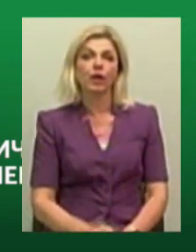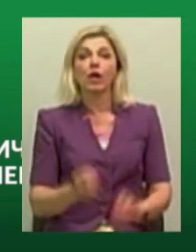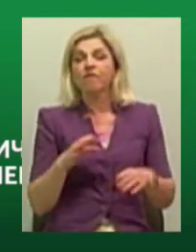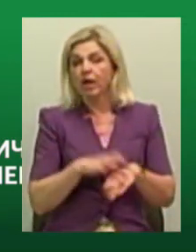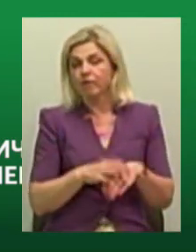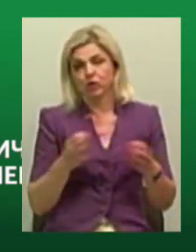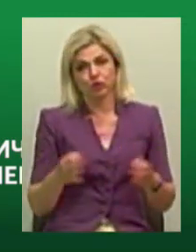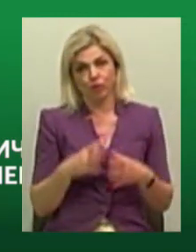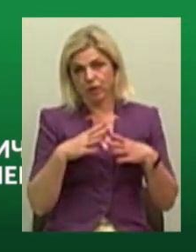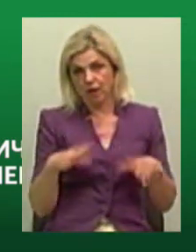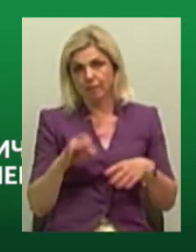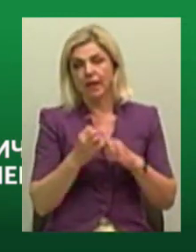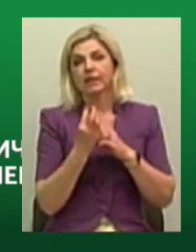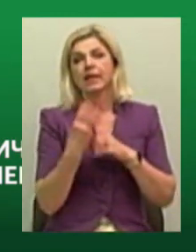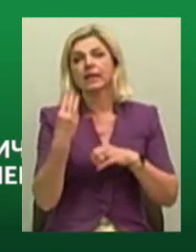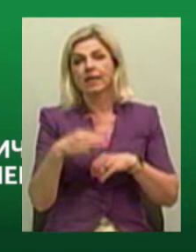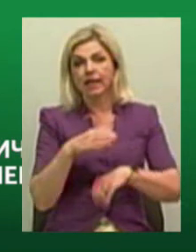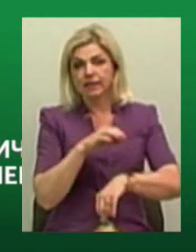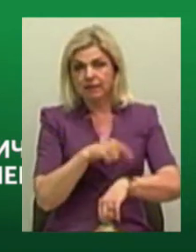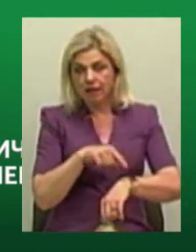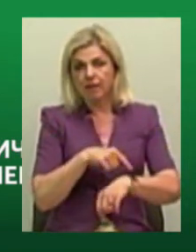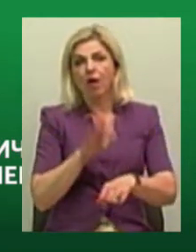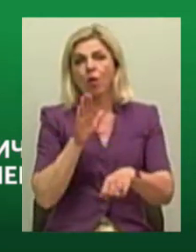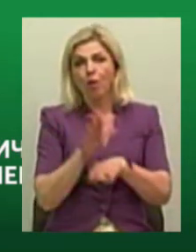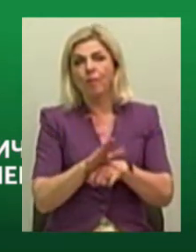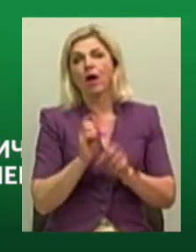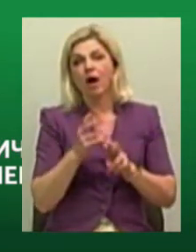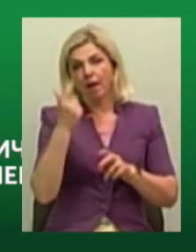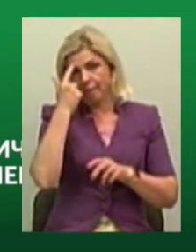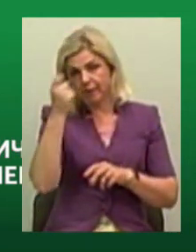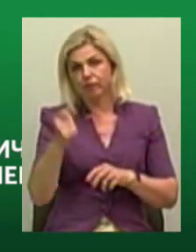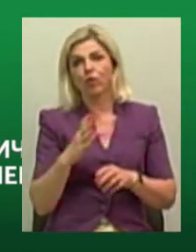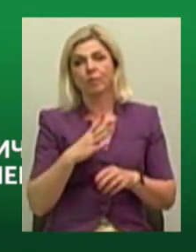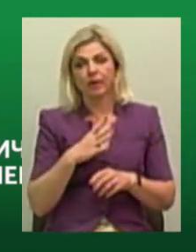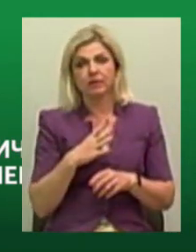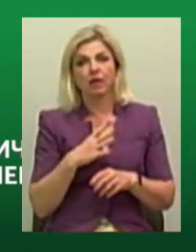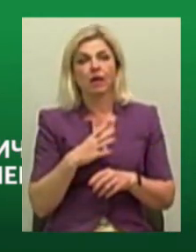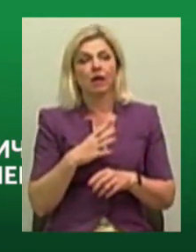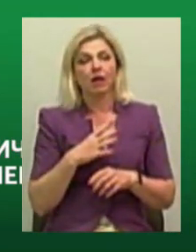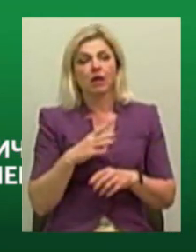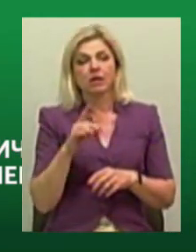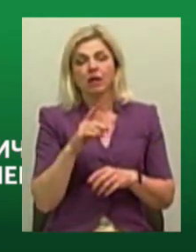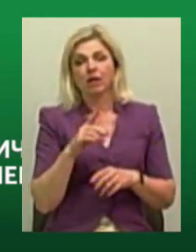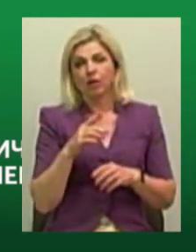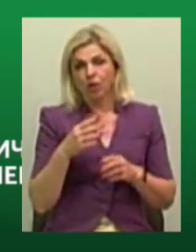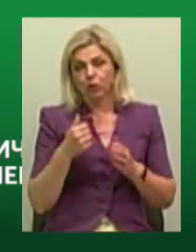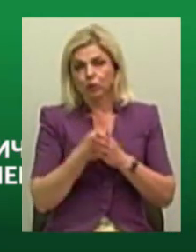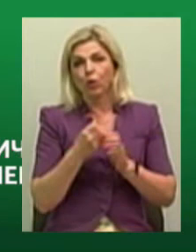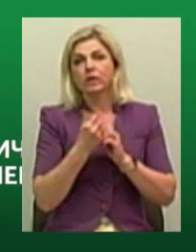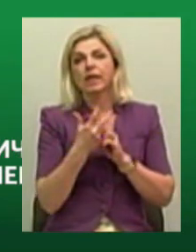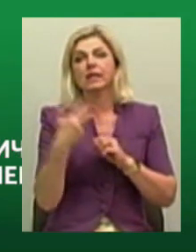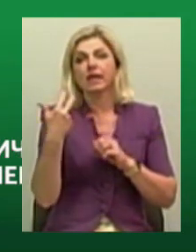виявлено. І в 13.30 дали команду, так як за попередньою інформацією вибух був запланований на 13 годину, то в